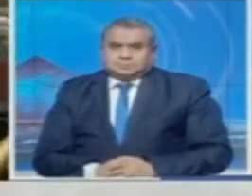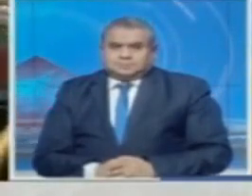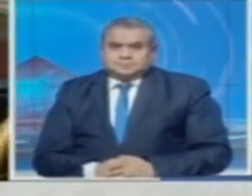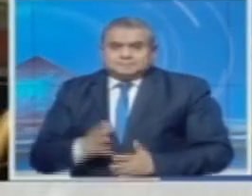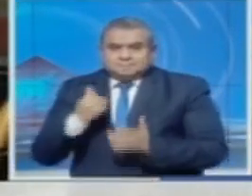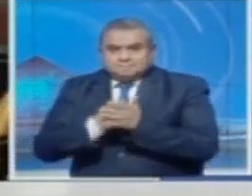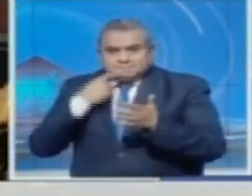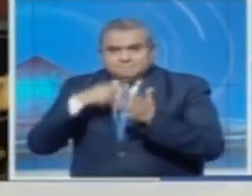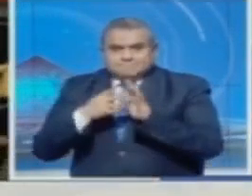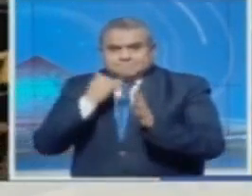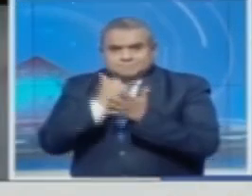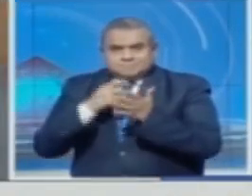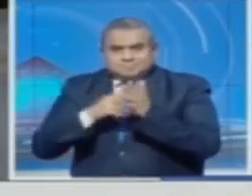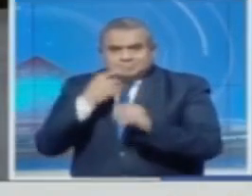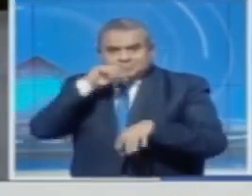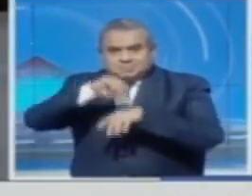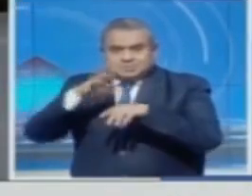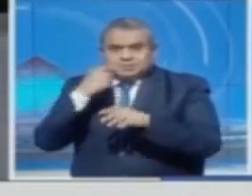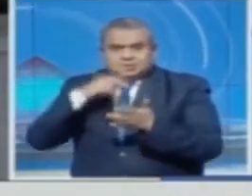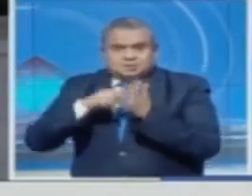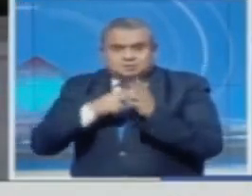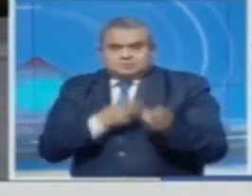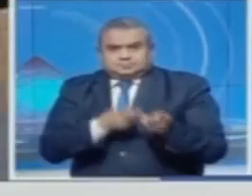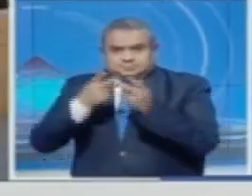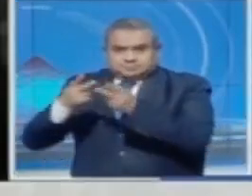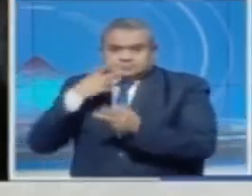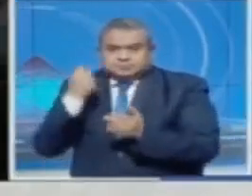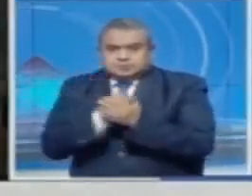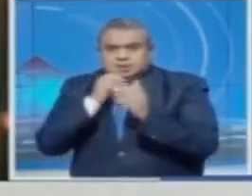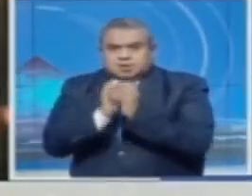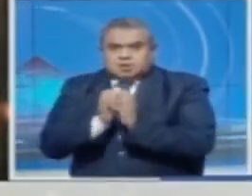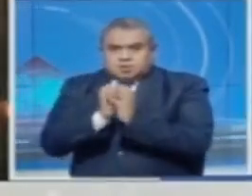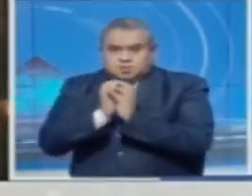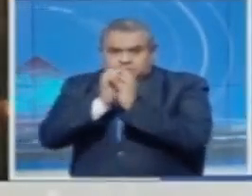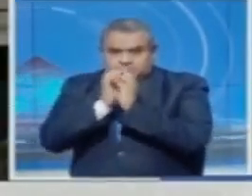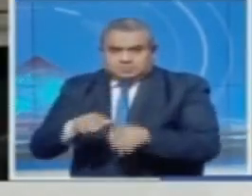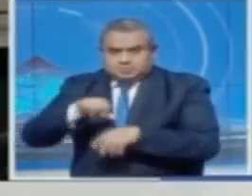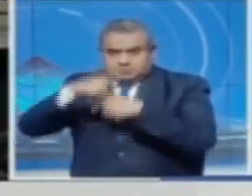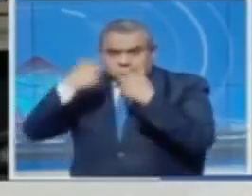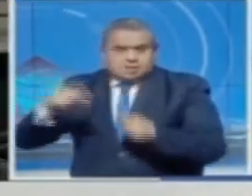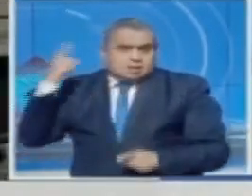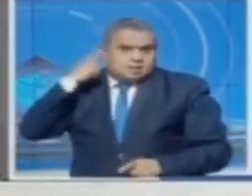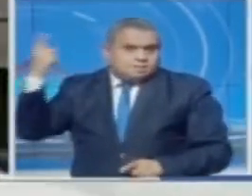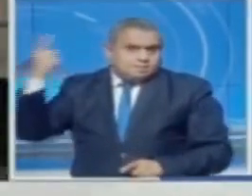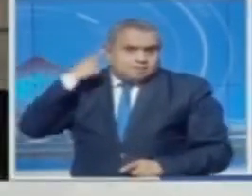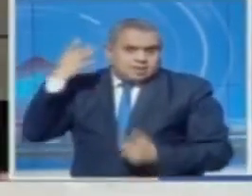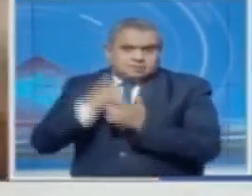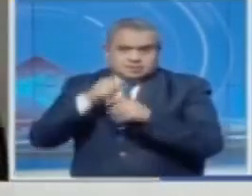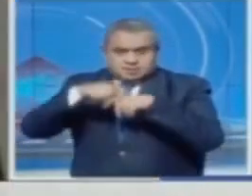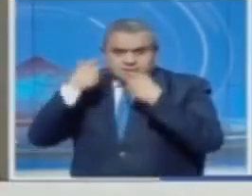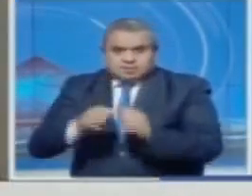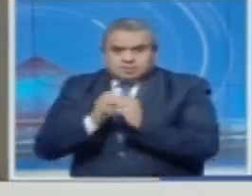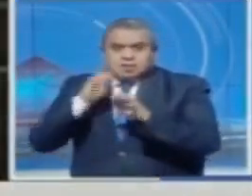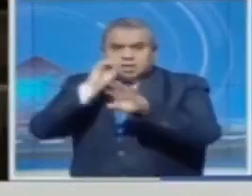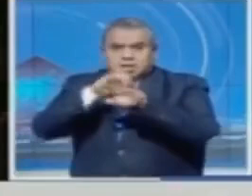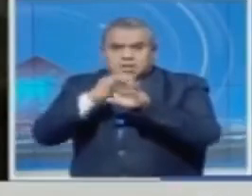تبدأ خطة تفويج الحجاج بقيام ضباط بعثة حج القرعة في فنادق المدينة الخاصة بحجاج القرعة، بإخطار